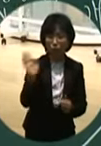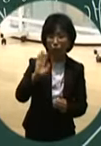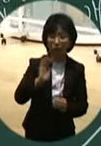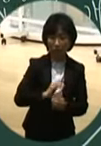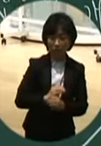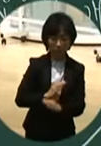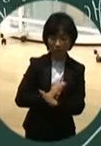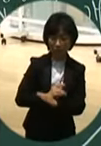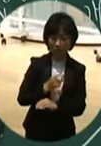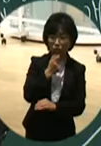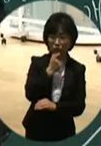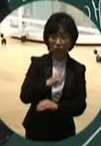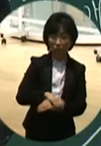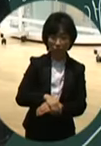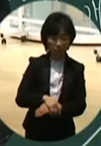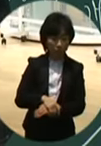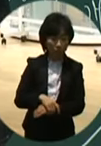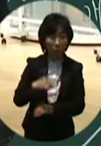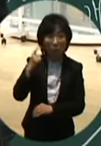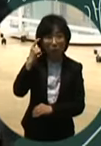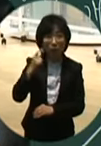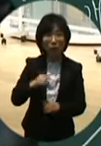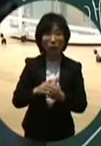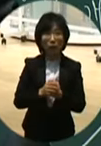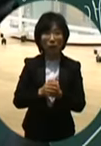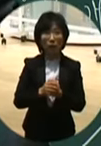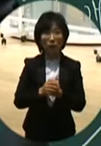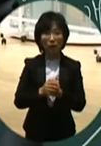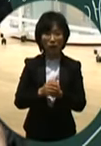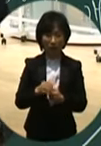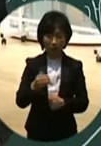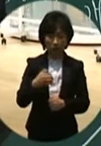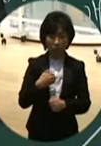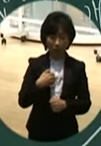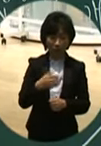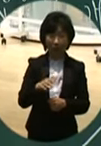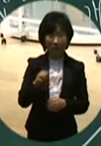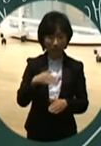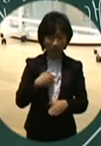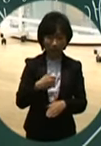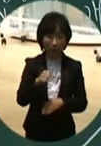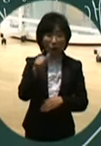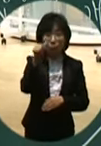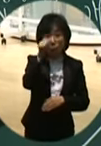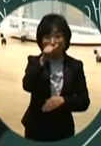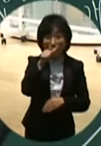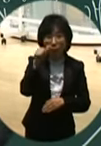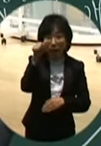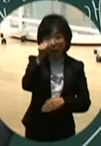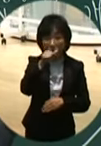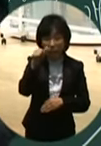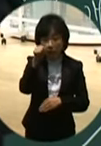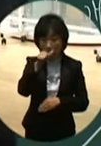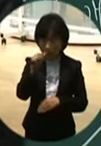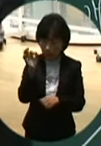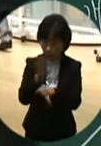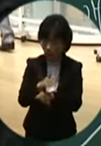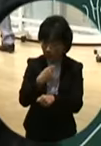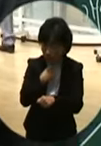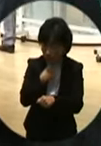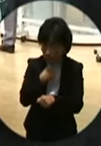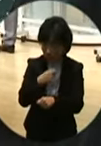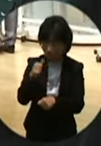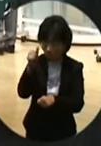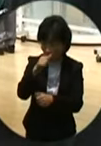"No." 왜 이렇게? 개 팔았지. 그릇은 안 팔았더라. 고양이 팔았지. 그릇은 안 팔았다는 거야. And everyone said, "No, you cannot take the